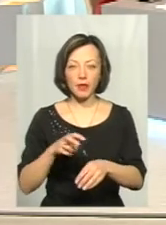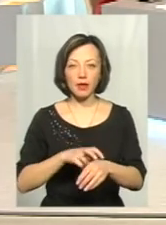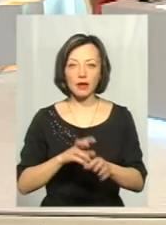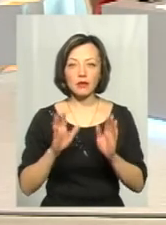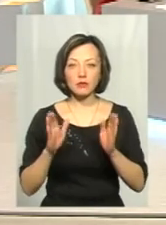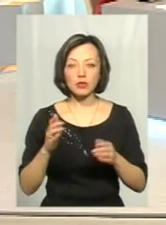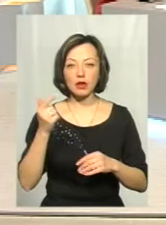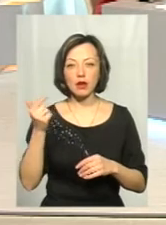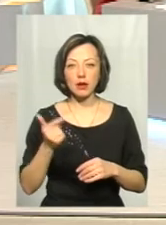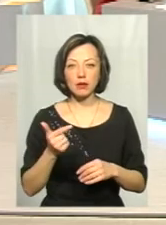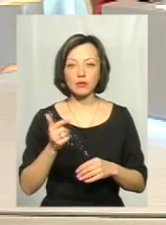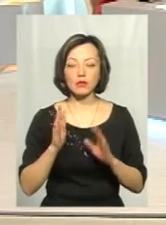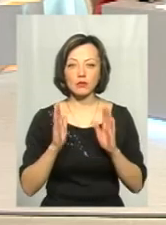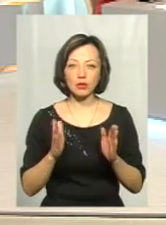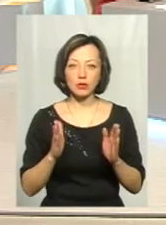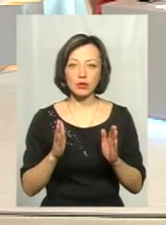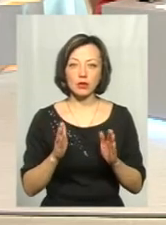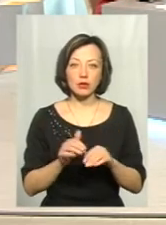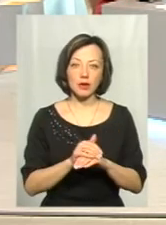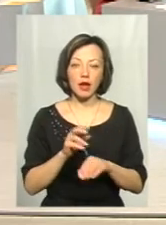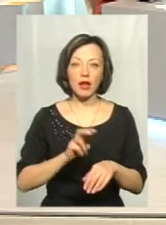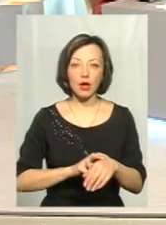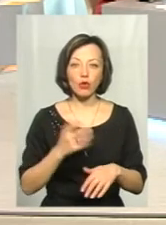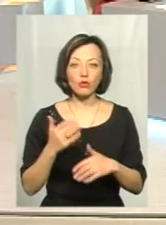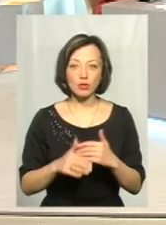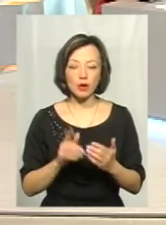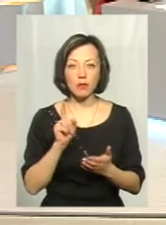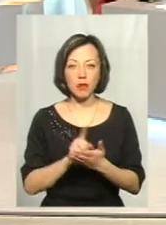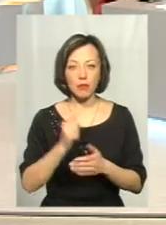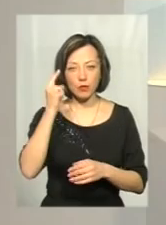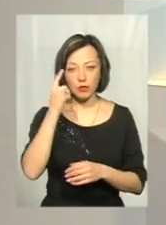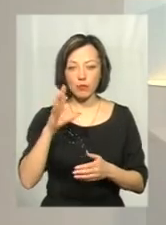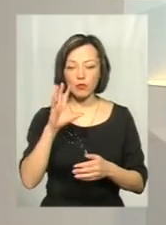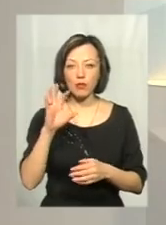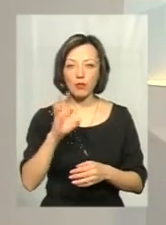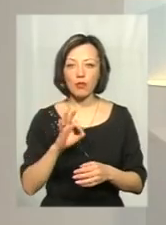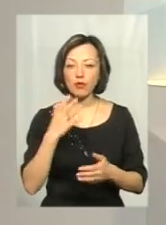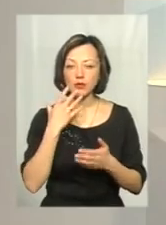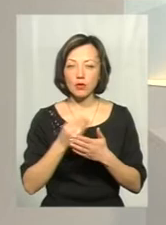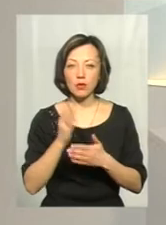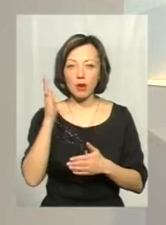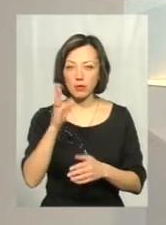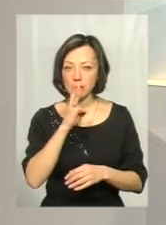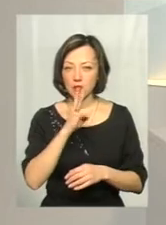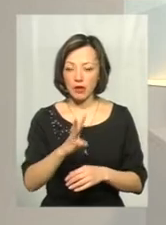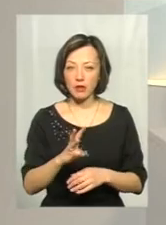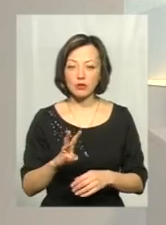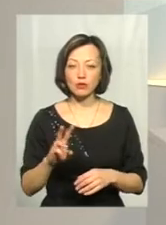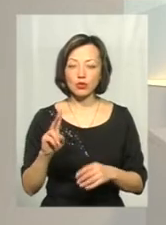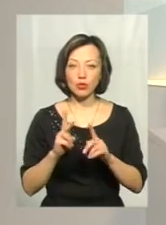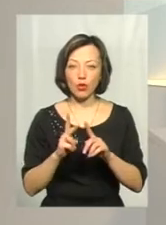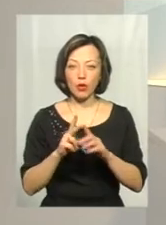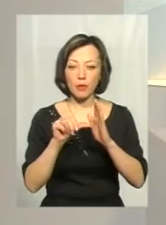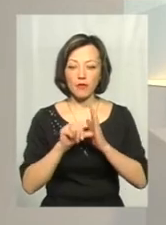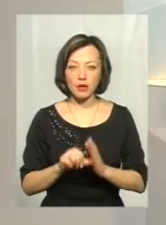будуть грамотні, будуть привітні. Тому що... Тобто лікарі вже мають подумати про свою майбутню зарплату, адже так. З другого півріччя цього